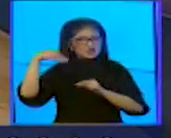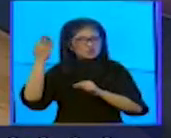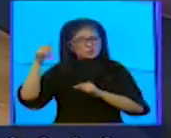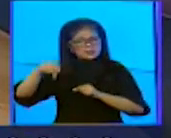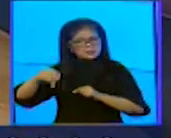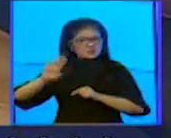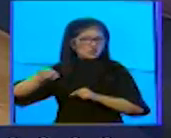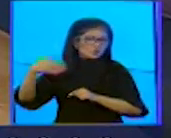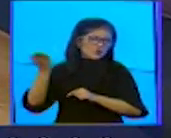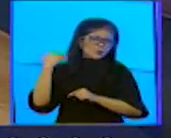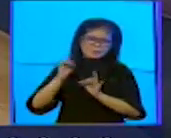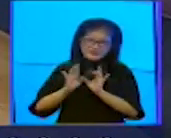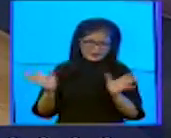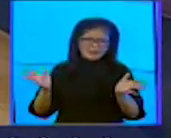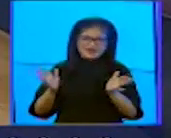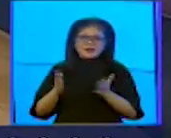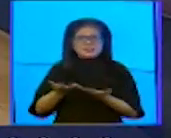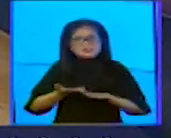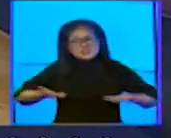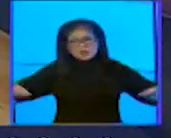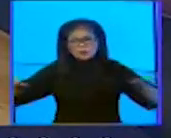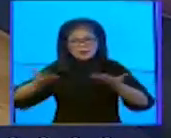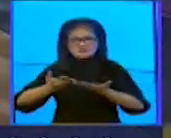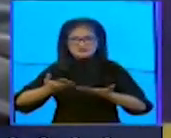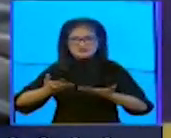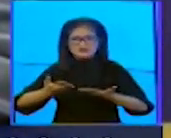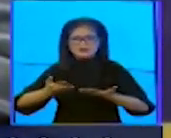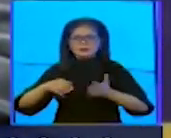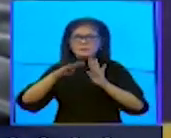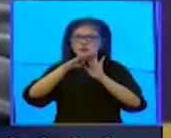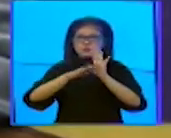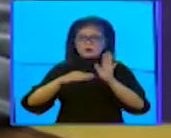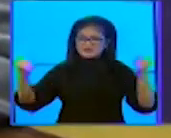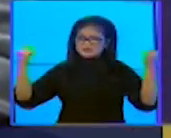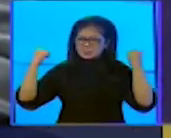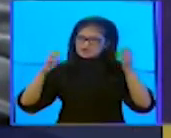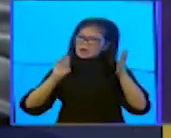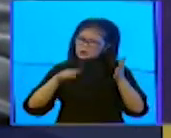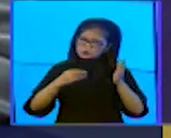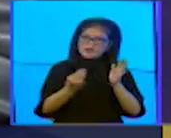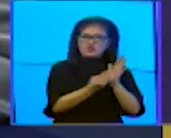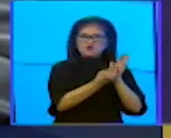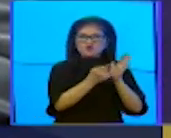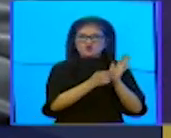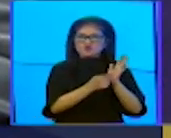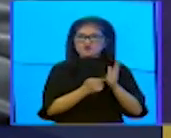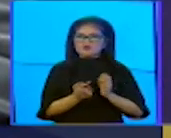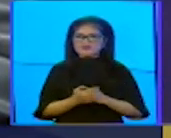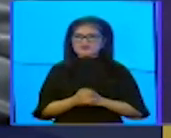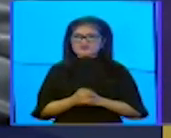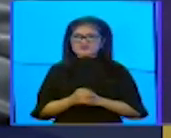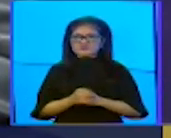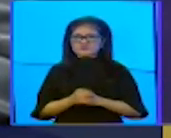Suasana yang prihatin ya, jadi kita harus menjaga protokol kesehatan, harus mematuhi protokol kesehatan agar